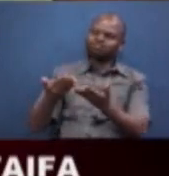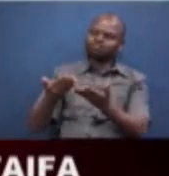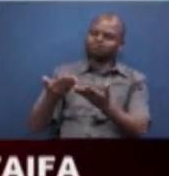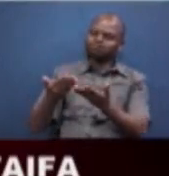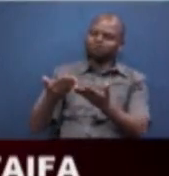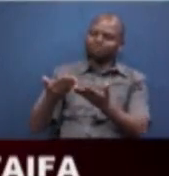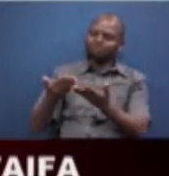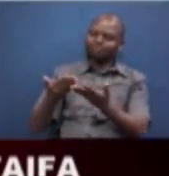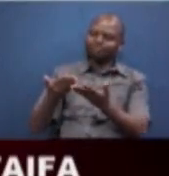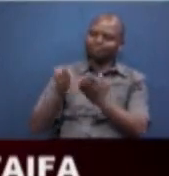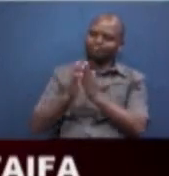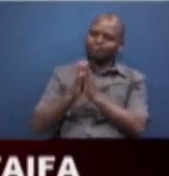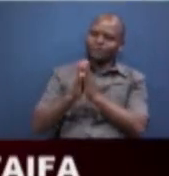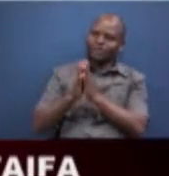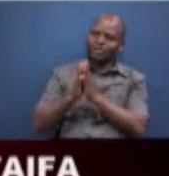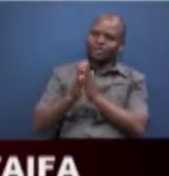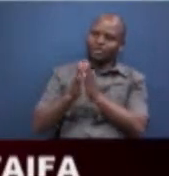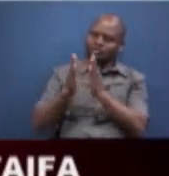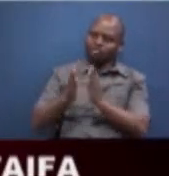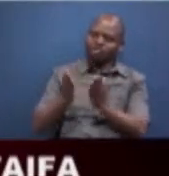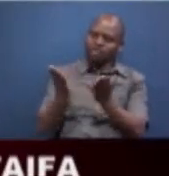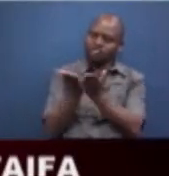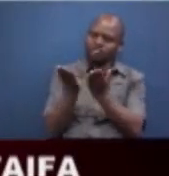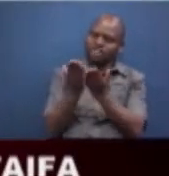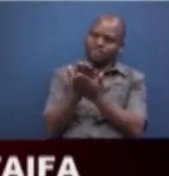na maelekezo kwa wakuu wa shule kwamba